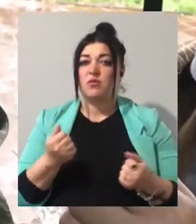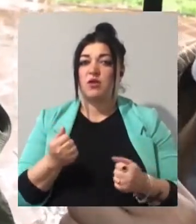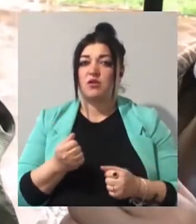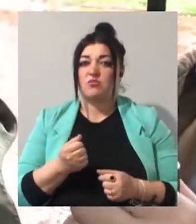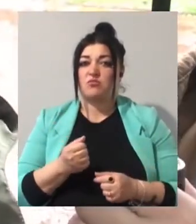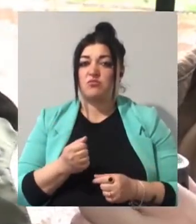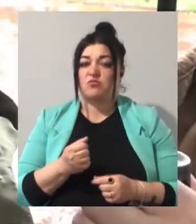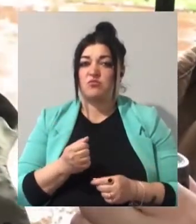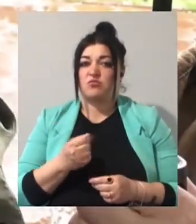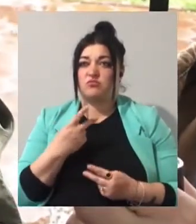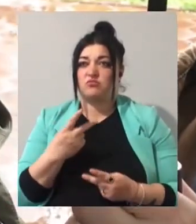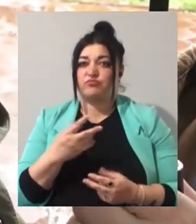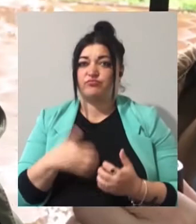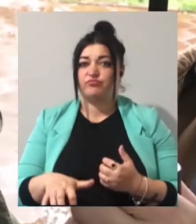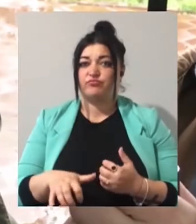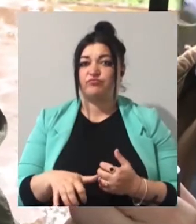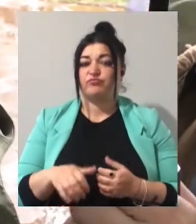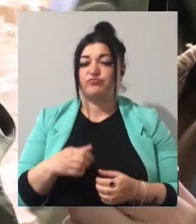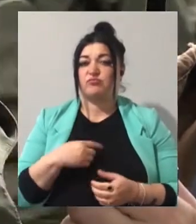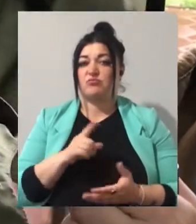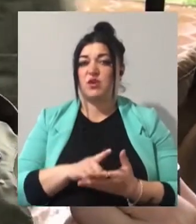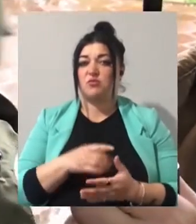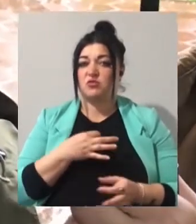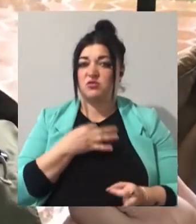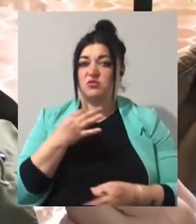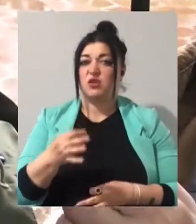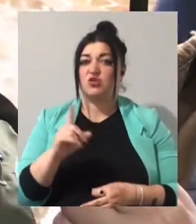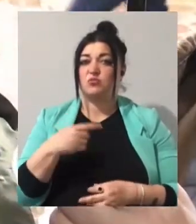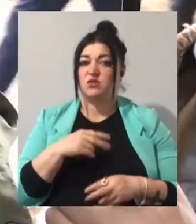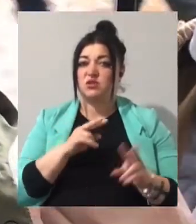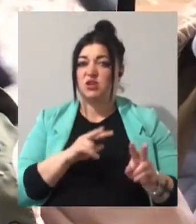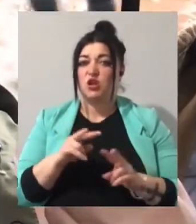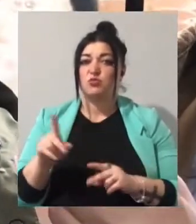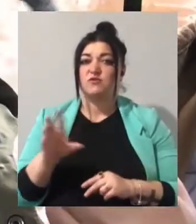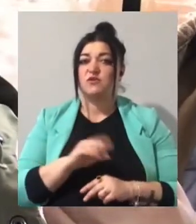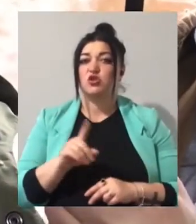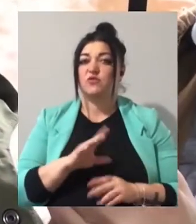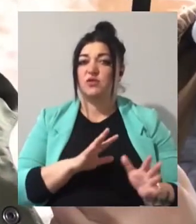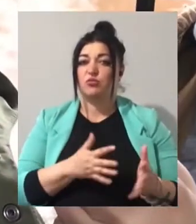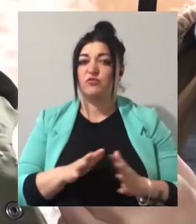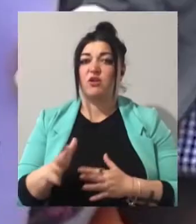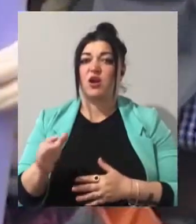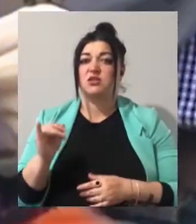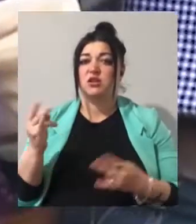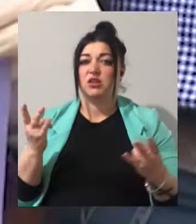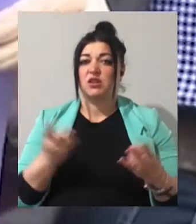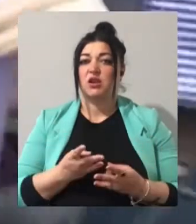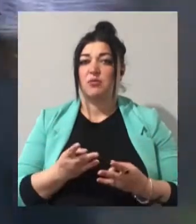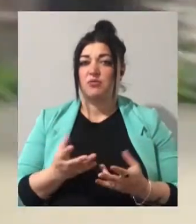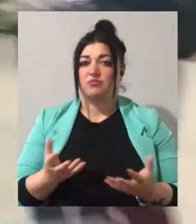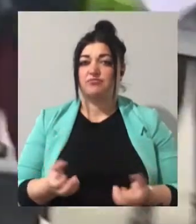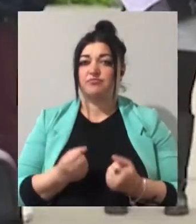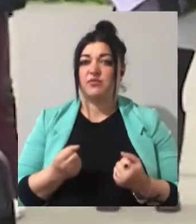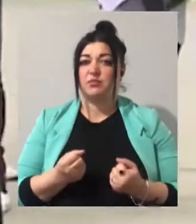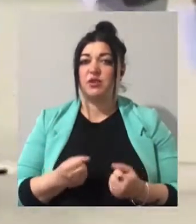виходити, ми маємо показувати, що ми стежимо за тим, що відбувається, і треба щось змінювати. На